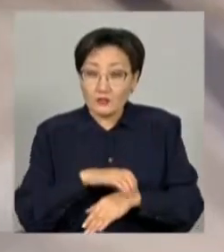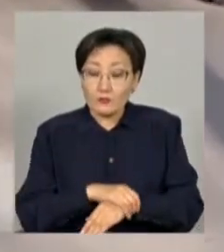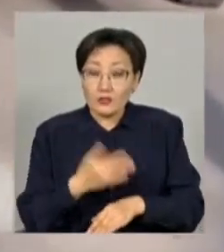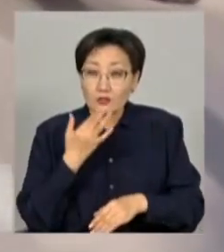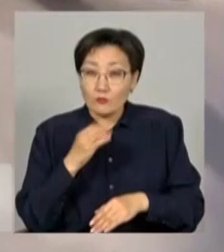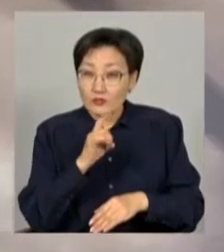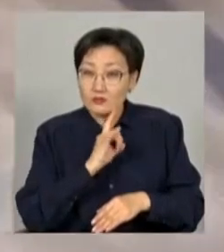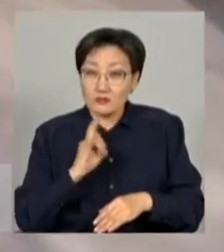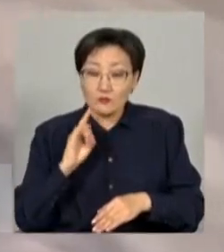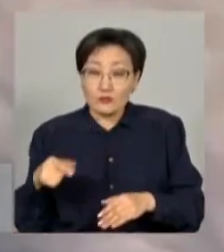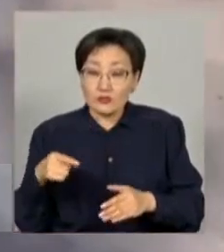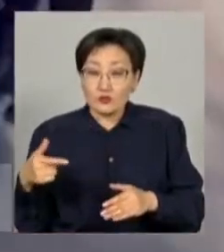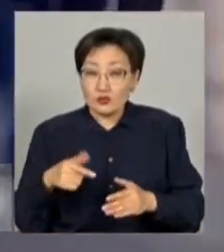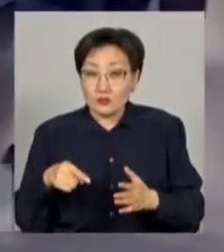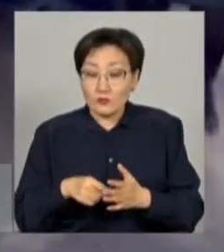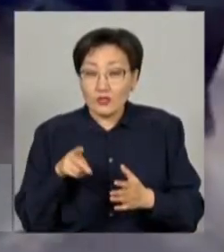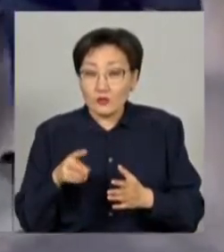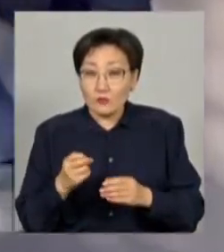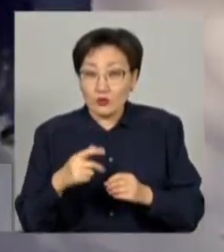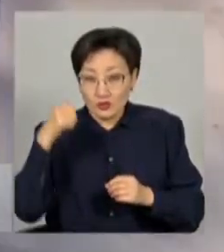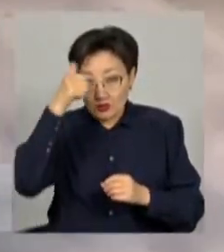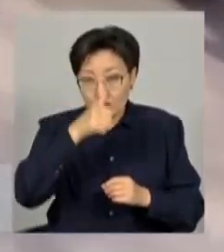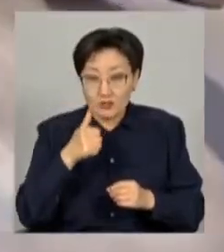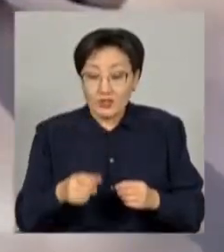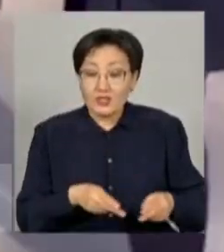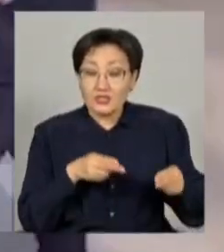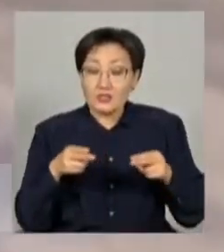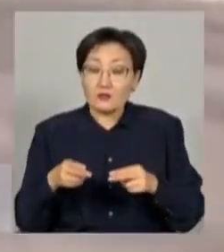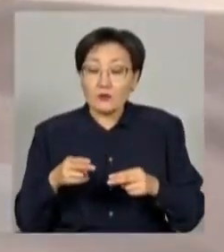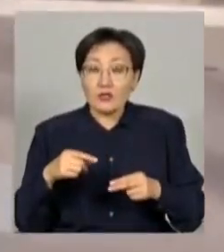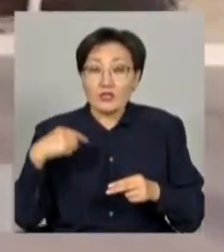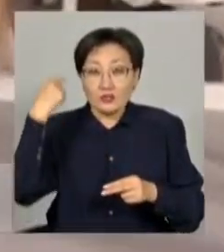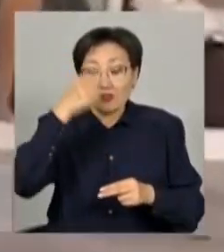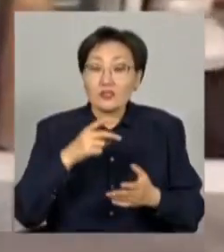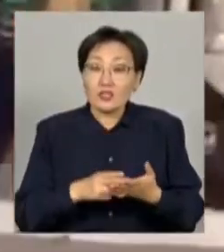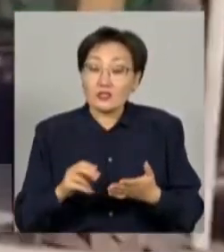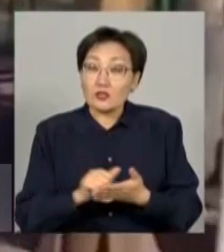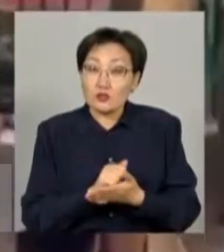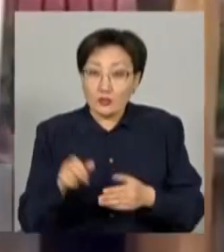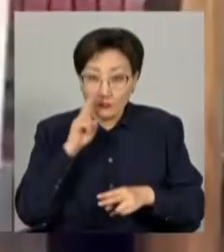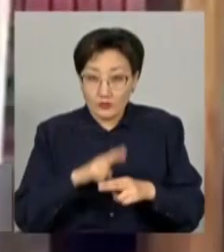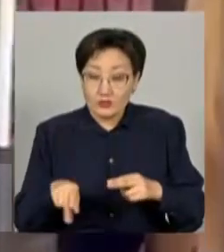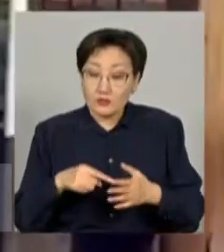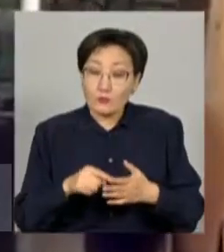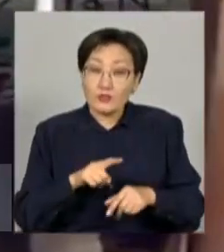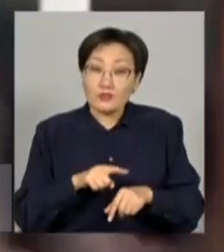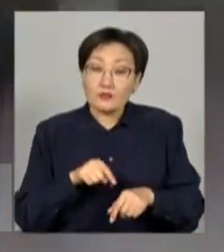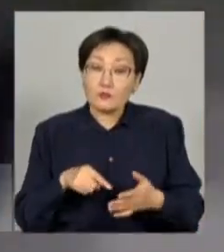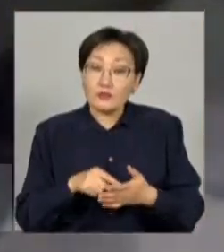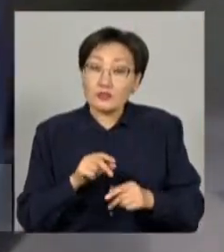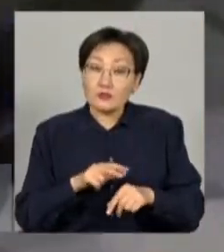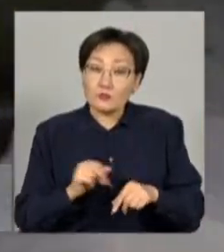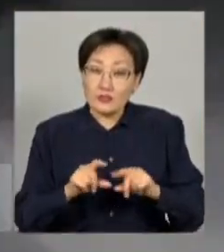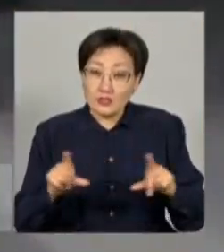Шетелдік азаматша Атырау қаласына 2013 жылы келіп, жеке басын анықтайтын құжаттарын жоғалтып алған. Осылайша қалалық полиция